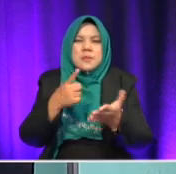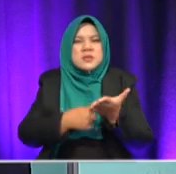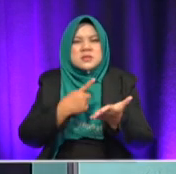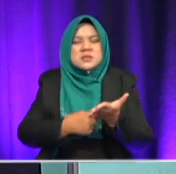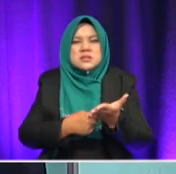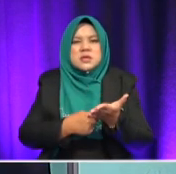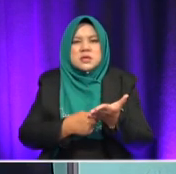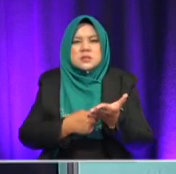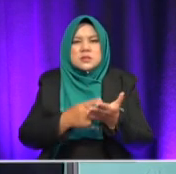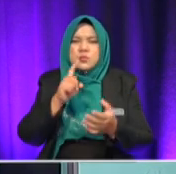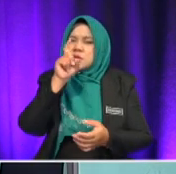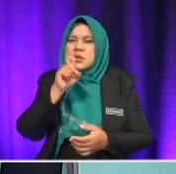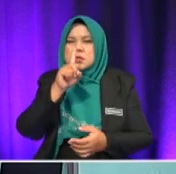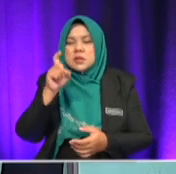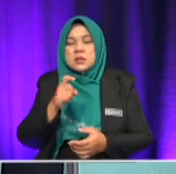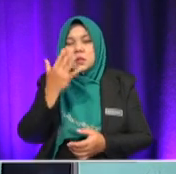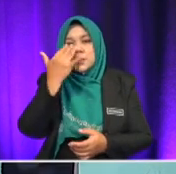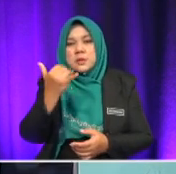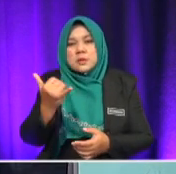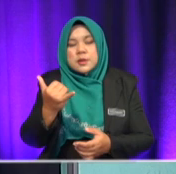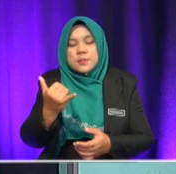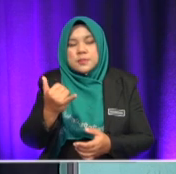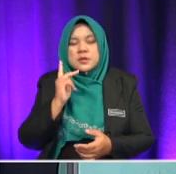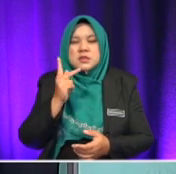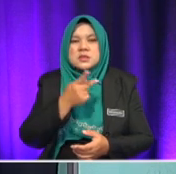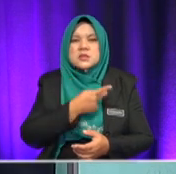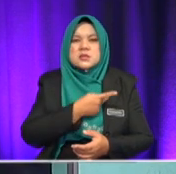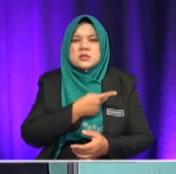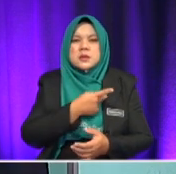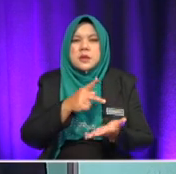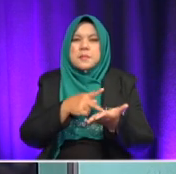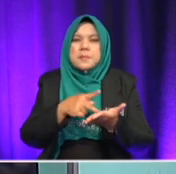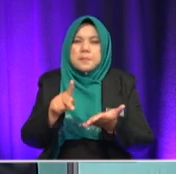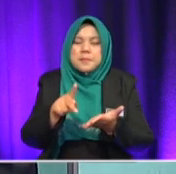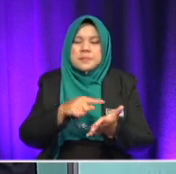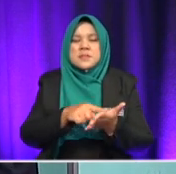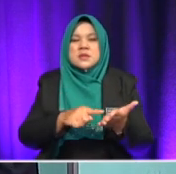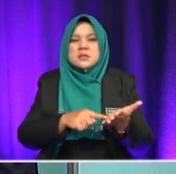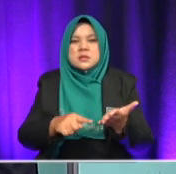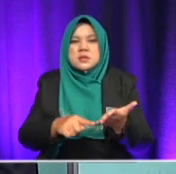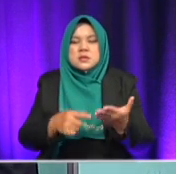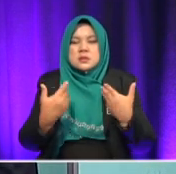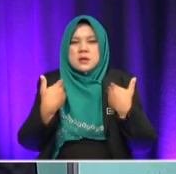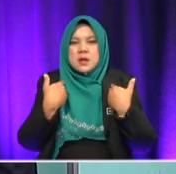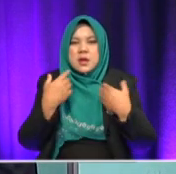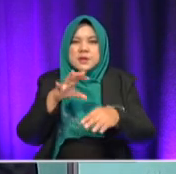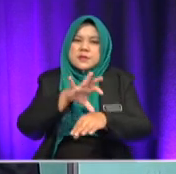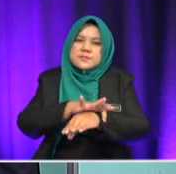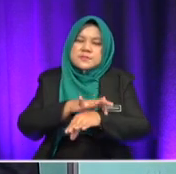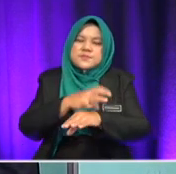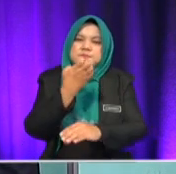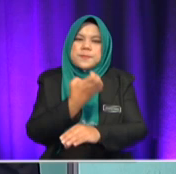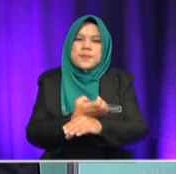kita bertanya-tanya kenapa ini aku ndak dapat harta yang banyak nih akhirnya bagi-bagi lagi kita orang lain aku ada gelang emas